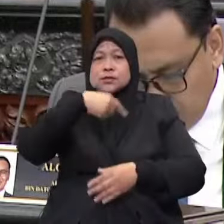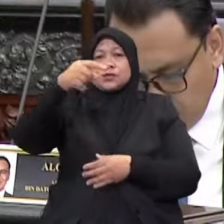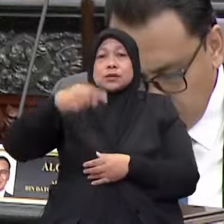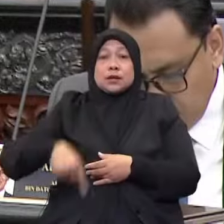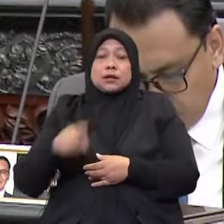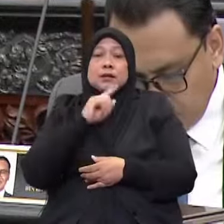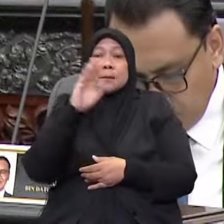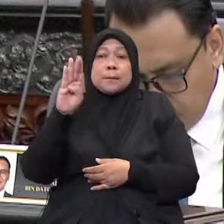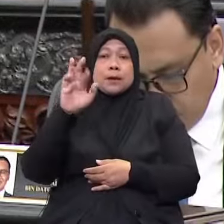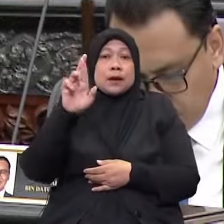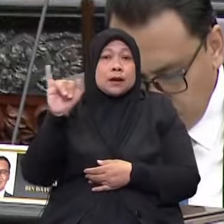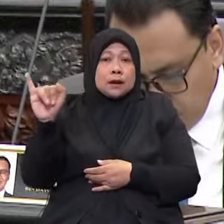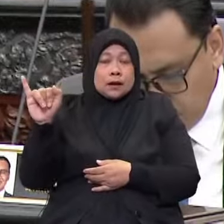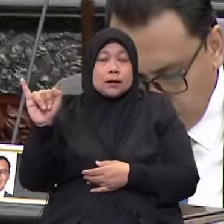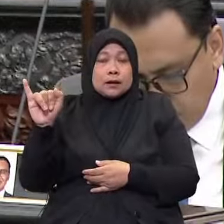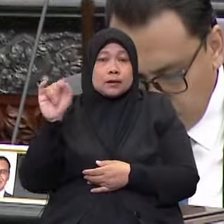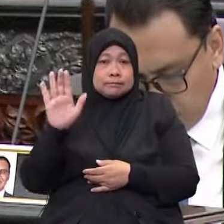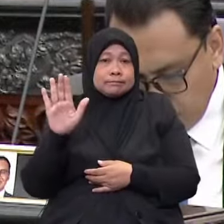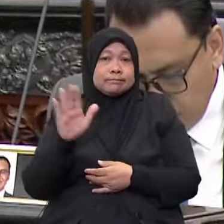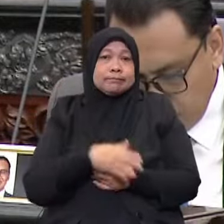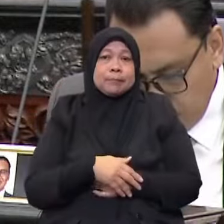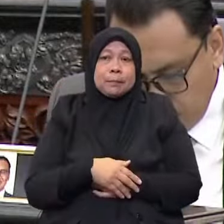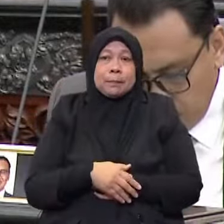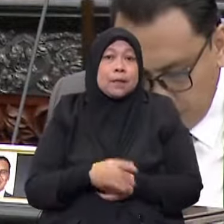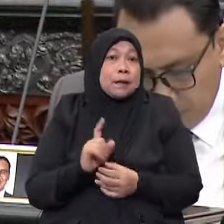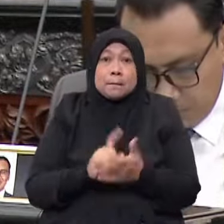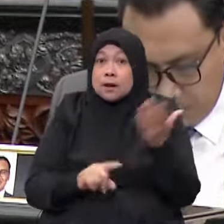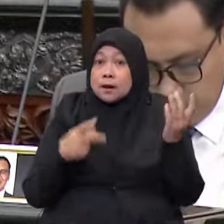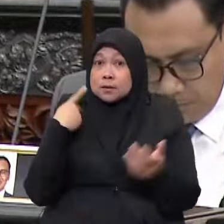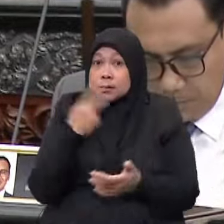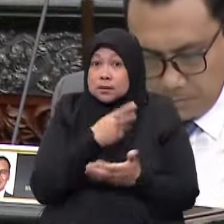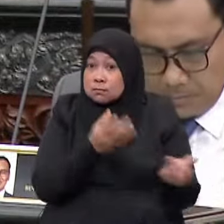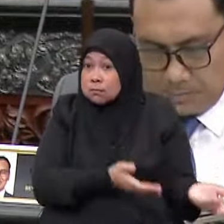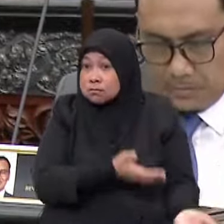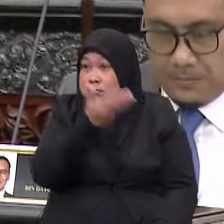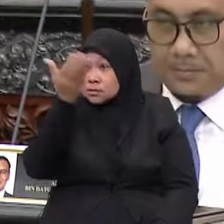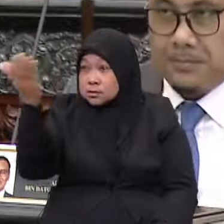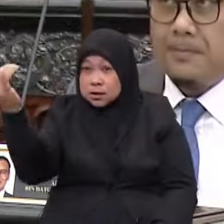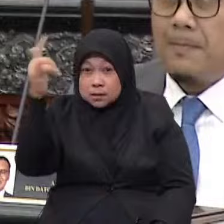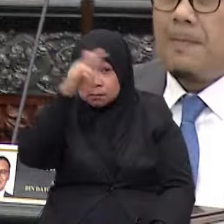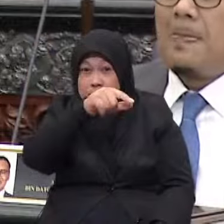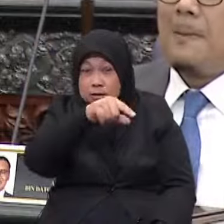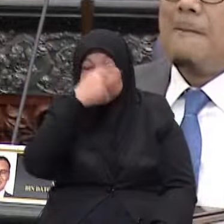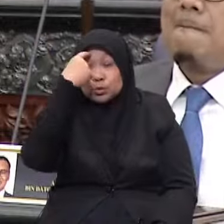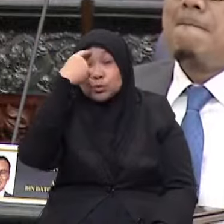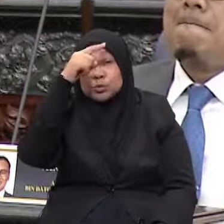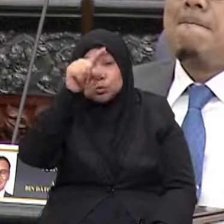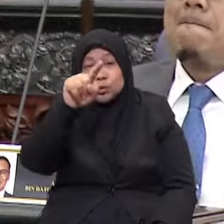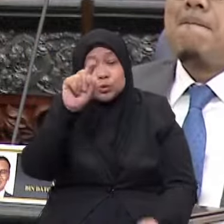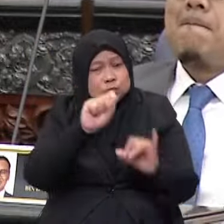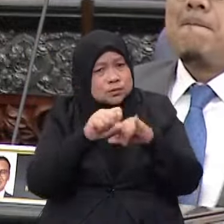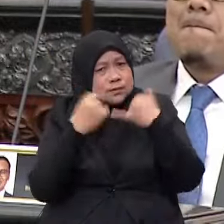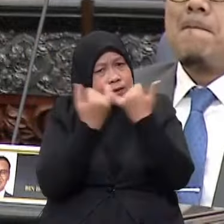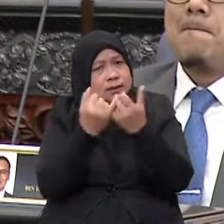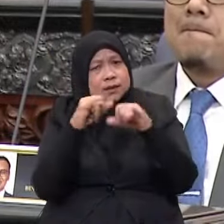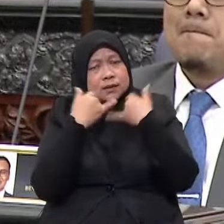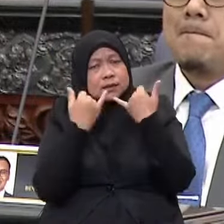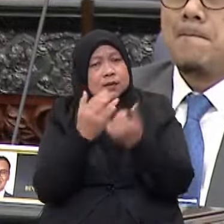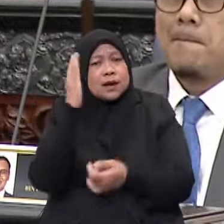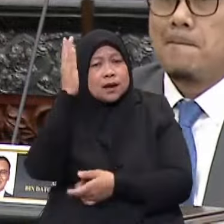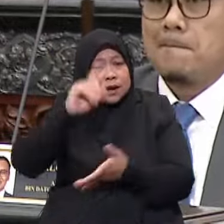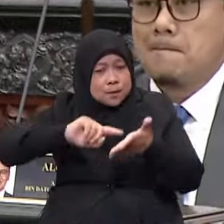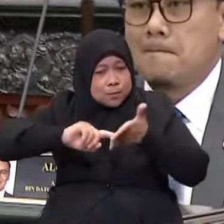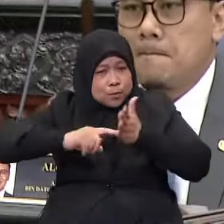segi BRI, Belt and Road Initiative di rantau kita. Apakah kita mahu serahkan airport kita kepada syarikat-syarikat ini yang